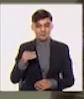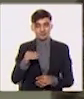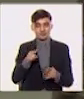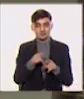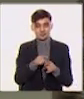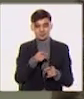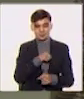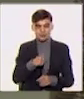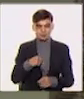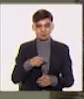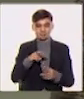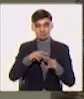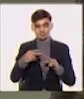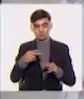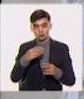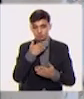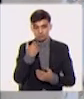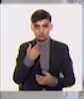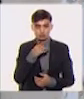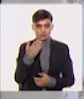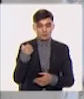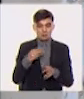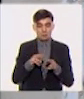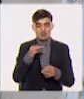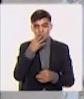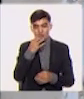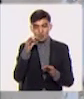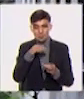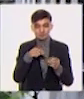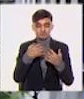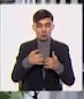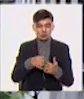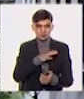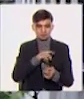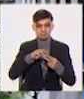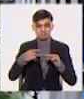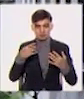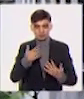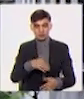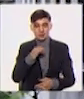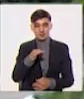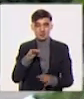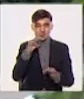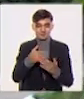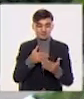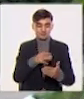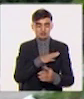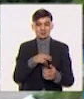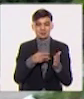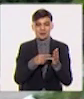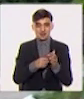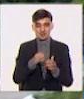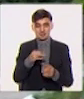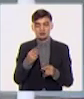тарифтің өзі ол өзгертілген жоқ. Яғни қолданған жылуды есептеу тәсілі өзгерген. Бұған дейін реттелген бағаға